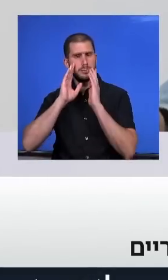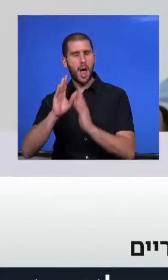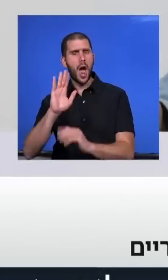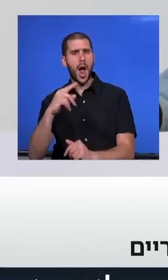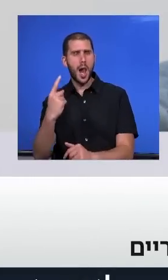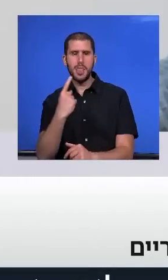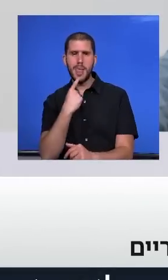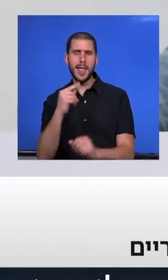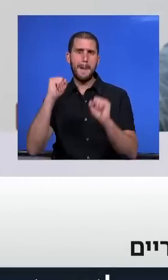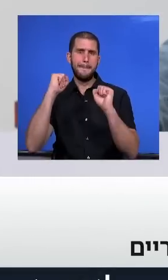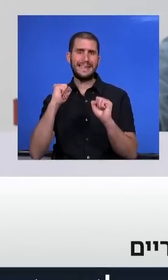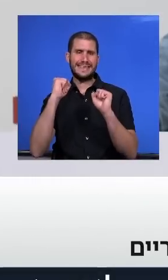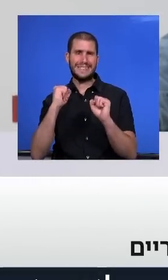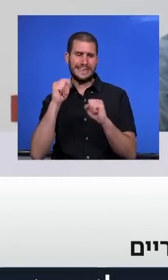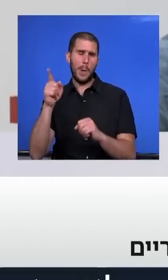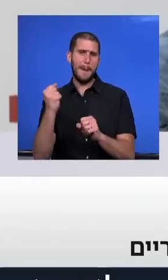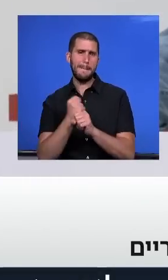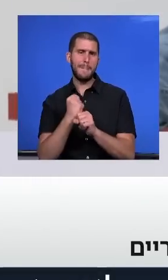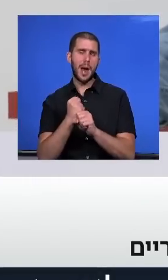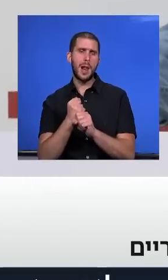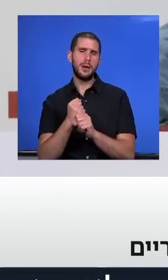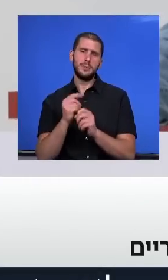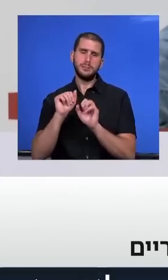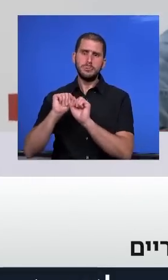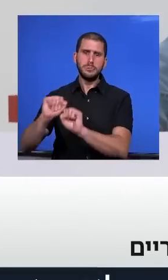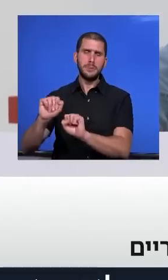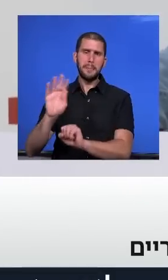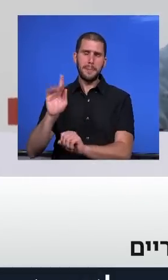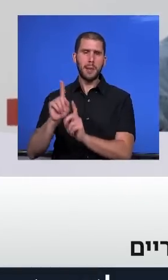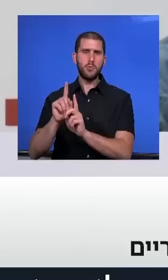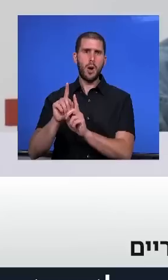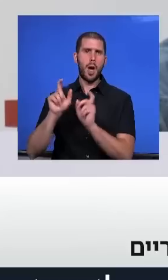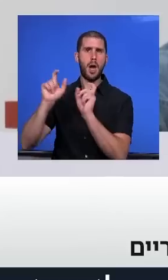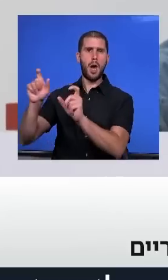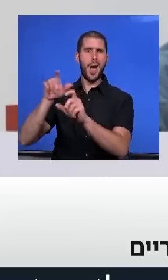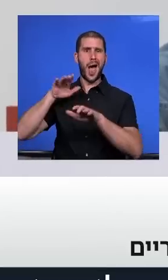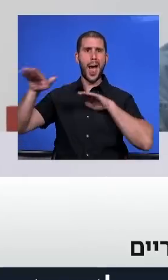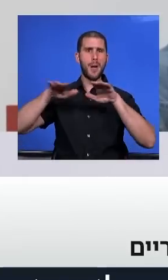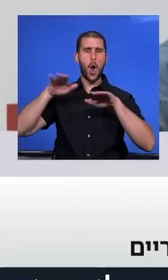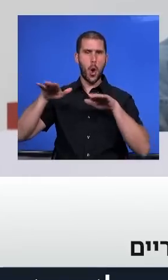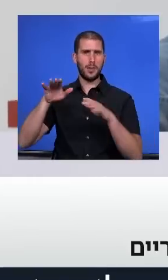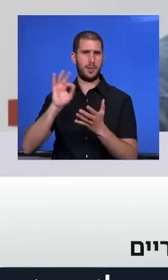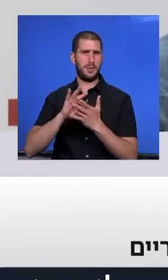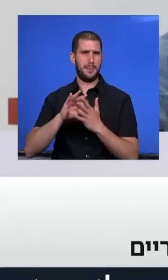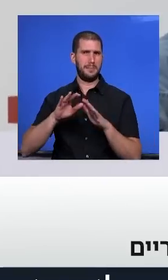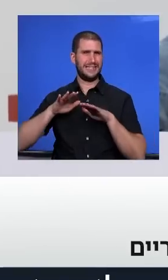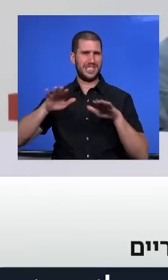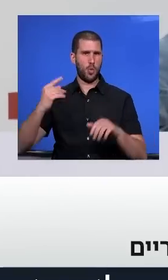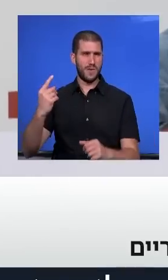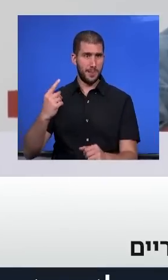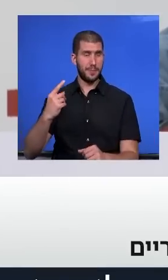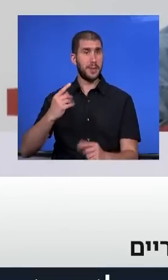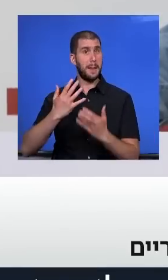הטענה הבסיסית הזאת שהוא פעל בשירות בנימין נתניהו כשעצר את ההמראות באותו יום בנתב"ג.